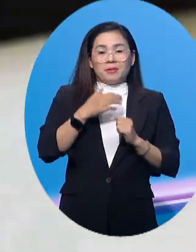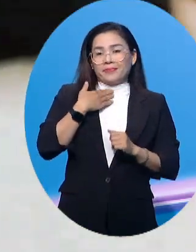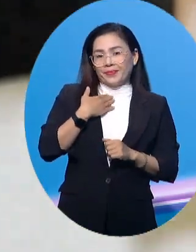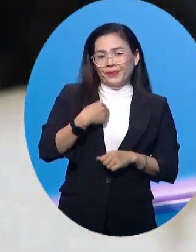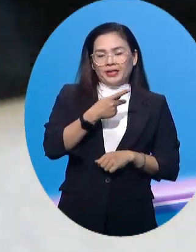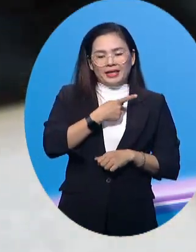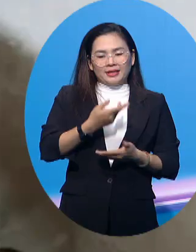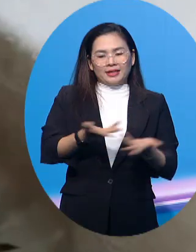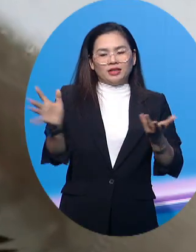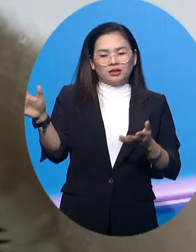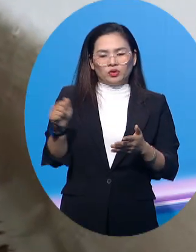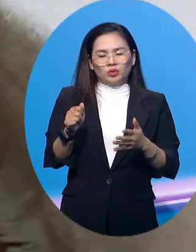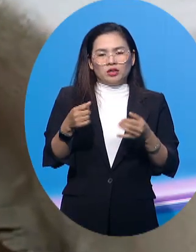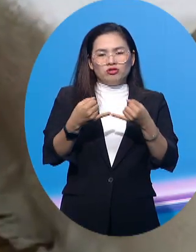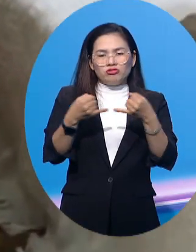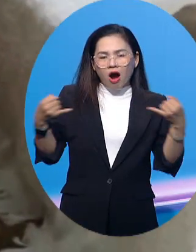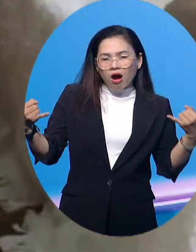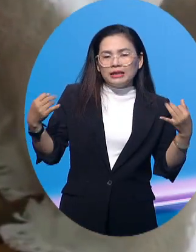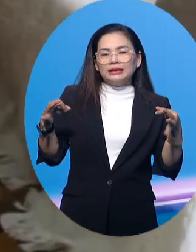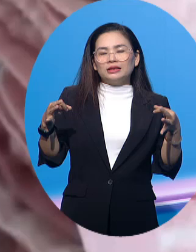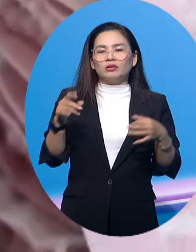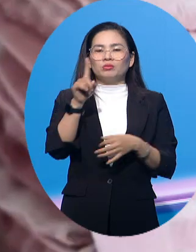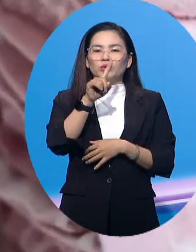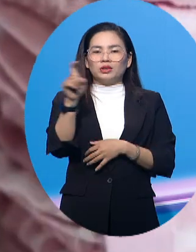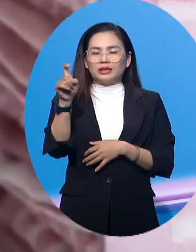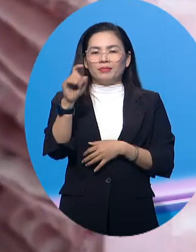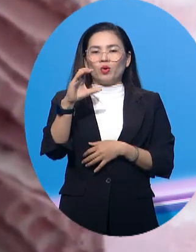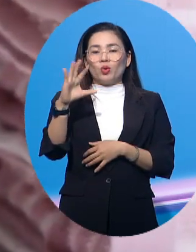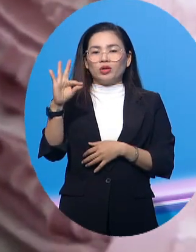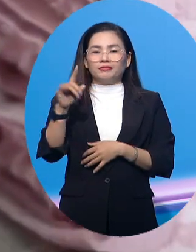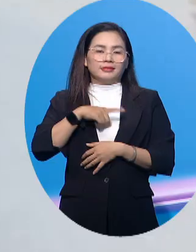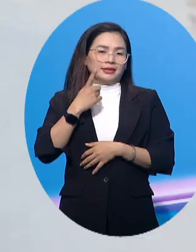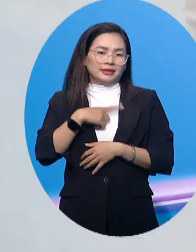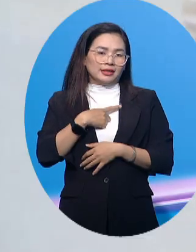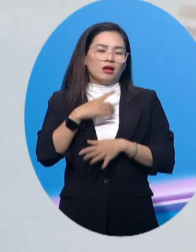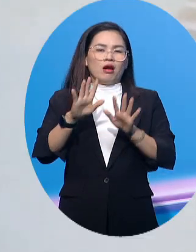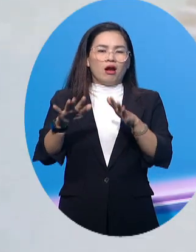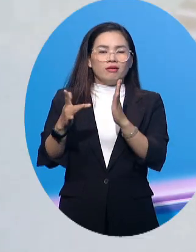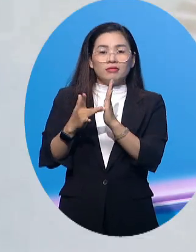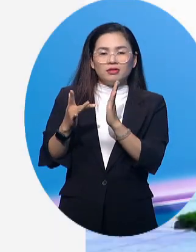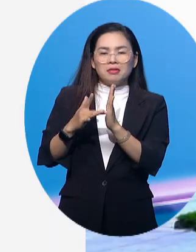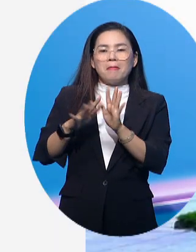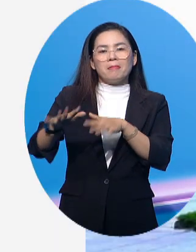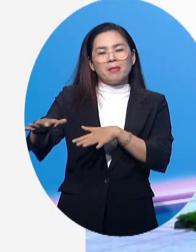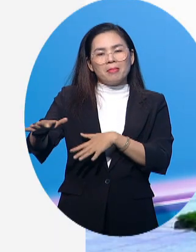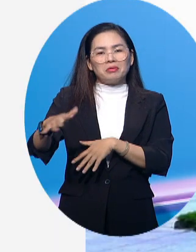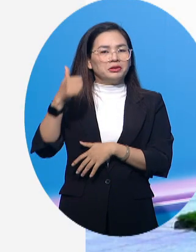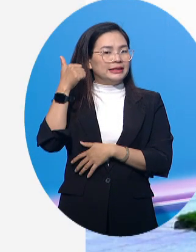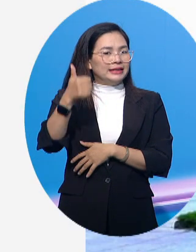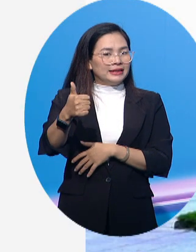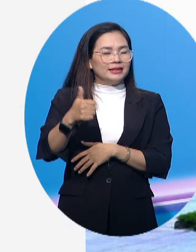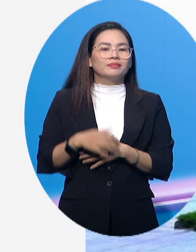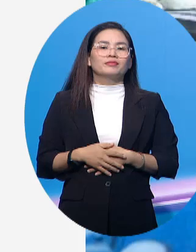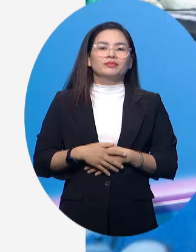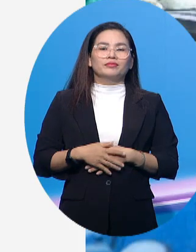liệu sợi được kiểm định nghiêm ngặt, làm từ 100% cô tông tự nhiên và sản xuất trên hệ thống dây chuyền máy móc công nghệ tiên tiến. Nhờ